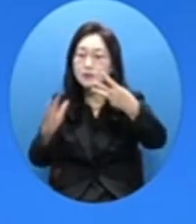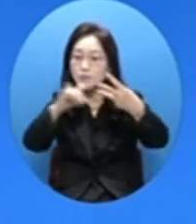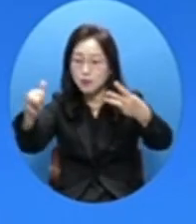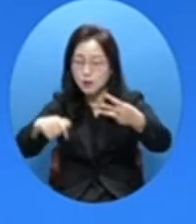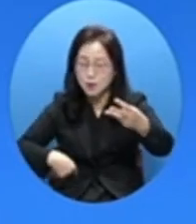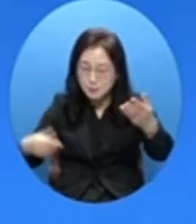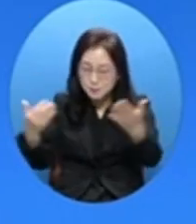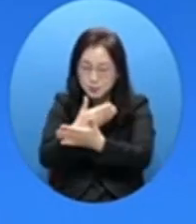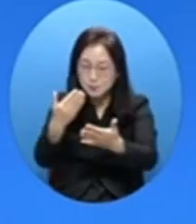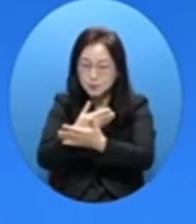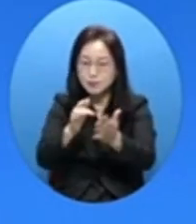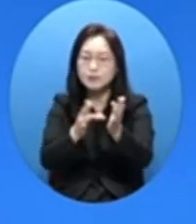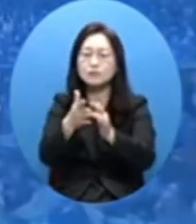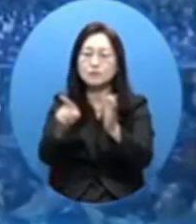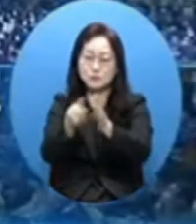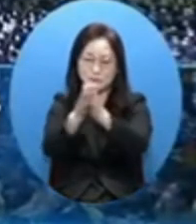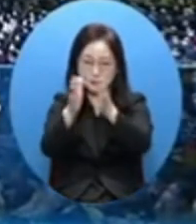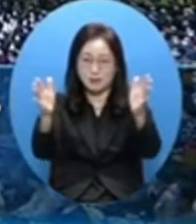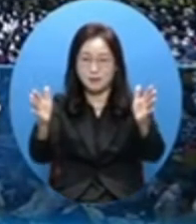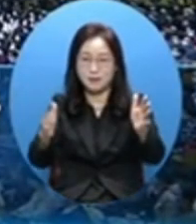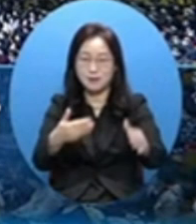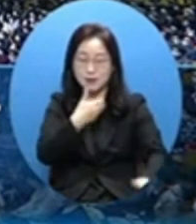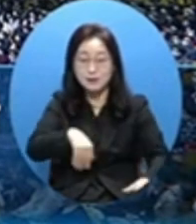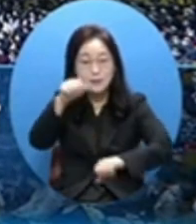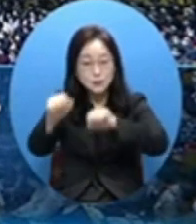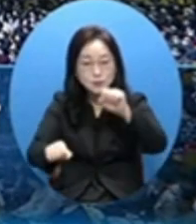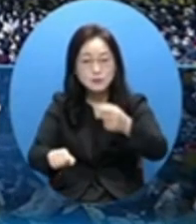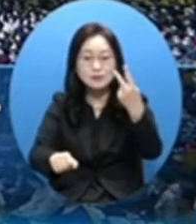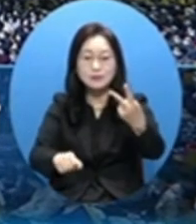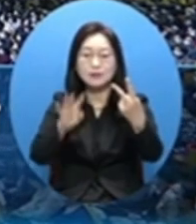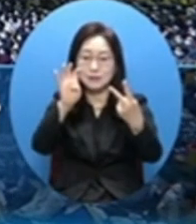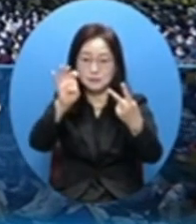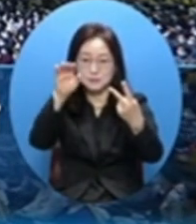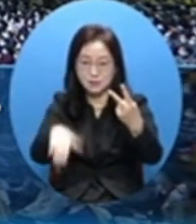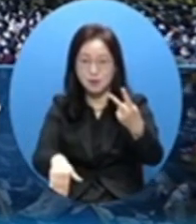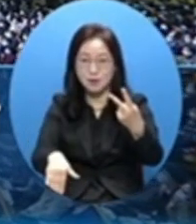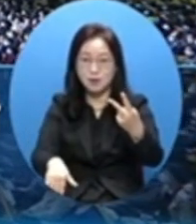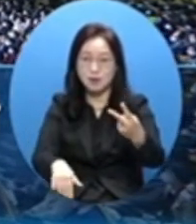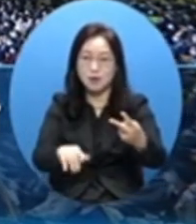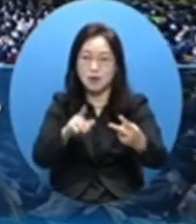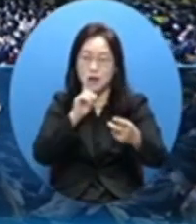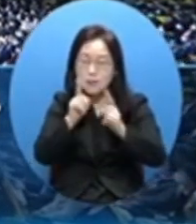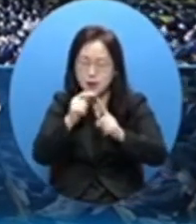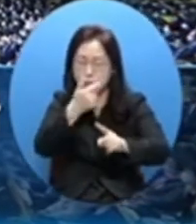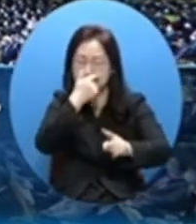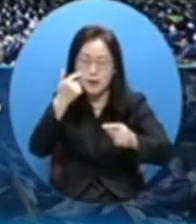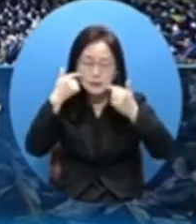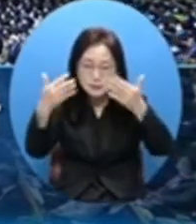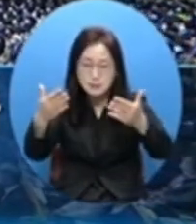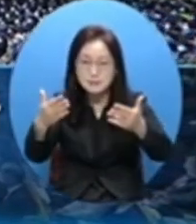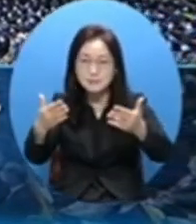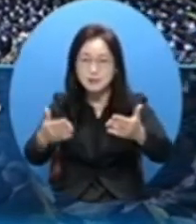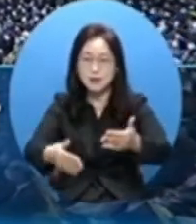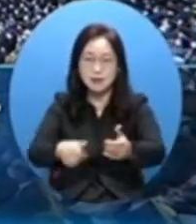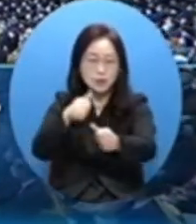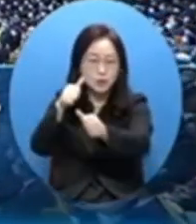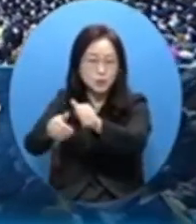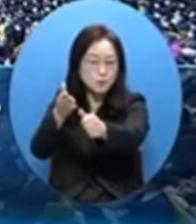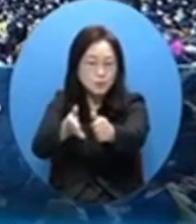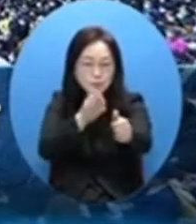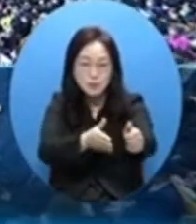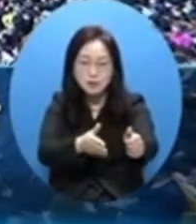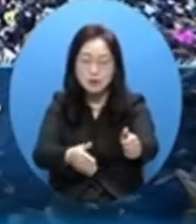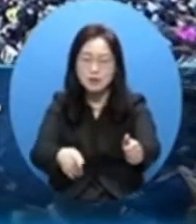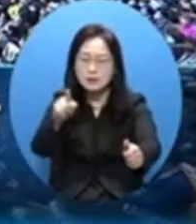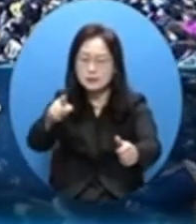것입니다. 사도행전 2장 40절 41절입니다. 또 여러 말로 확증하며 권하여 이르되 너희가 이 패역한